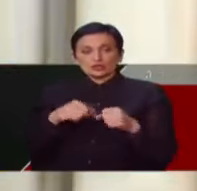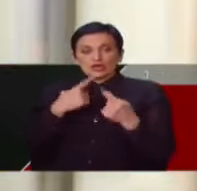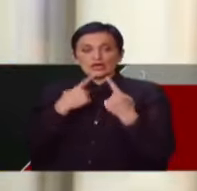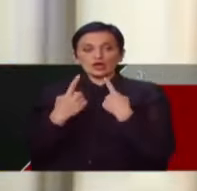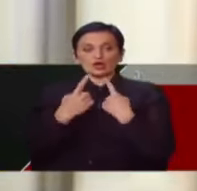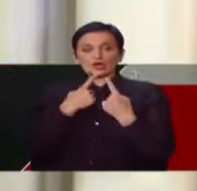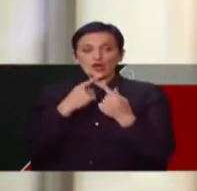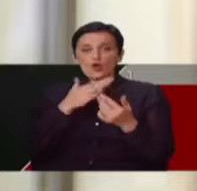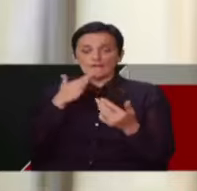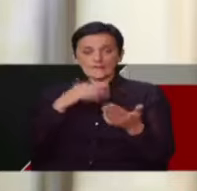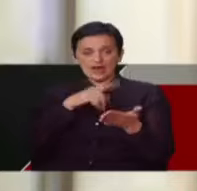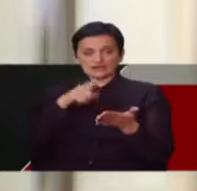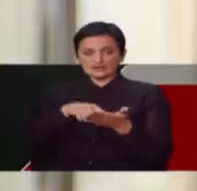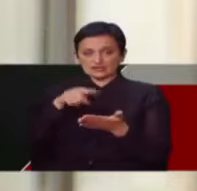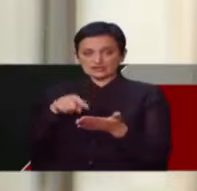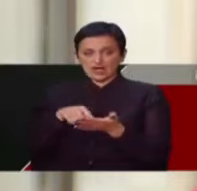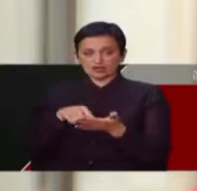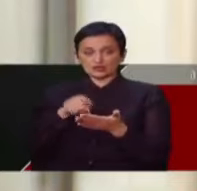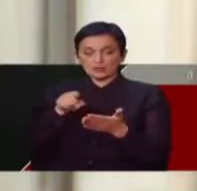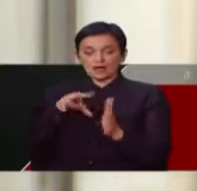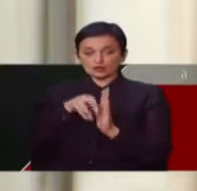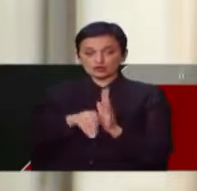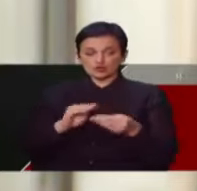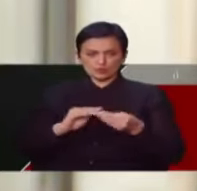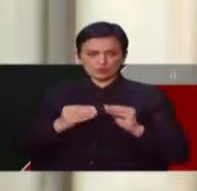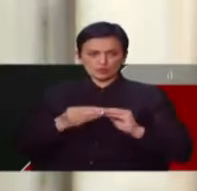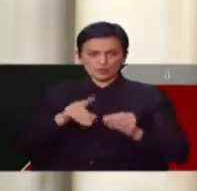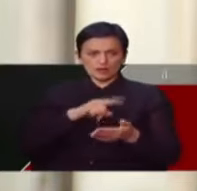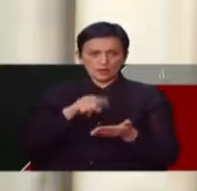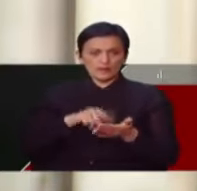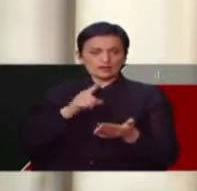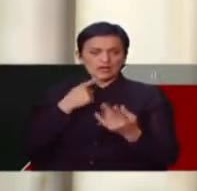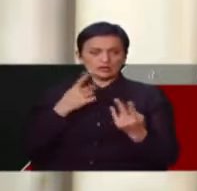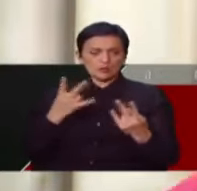ուպրա բերսակ իտխս է, մաչորիս պրոբլեմ ուրսակ իտխած ես դար